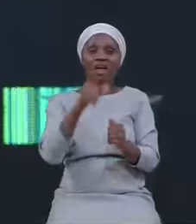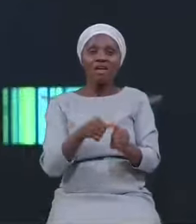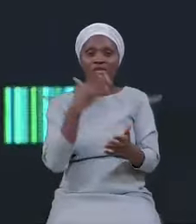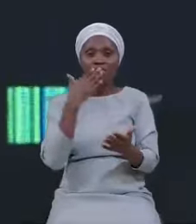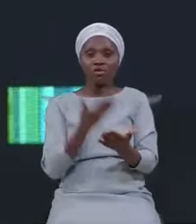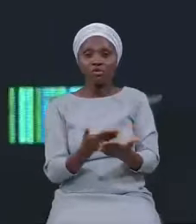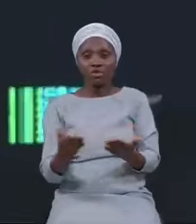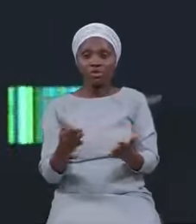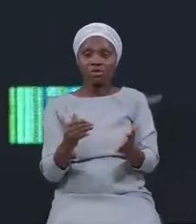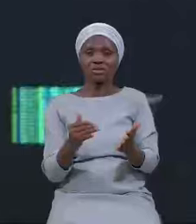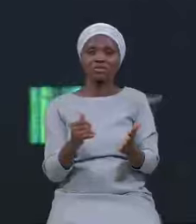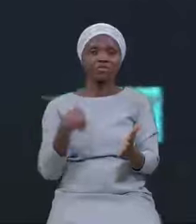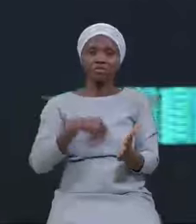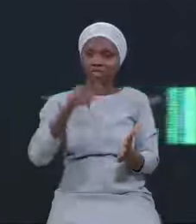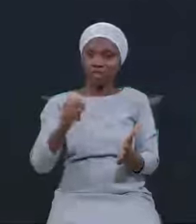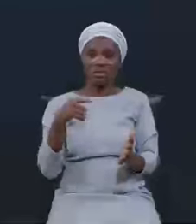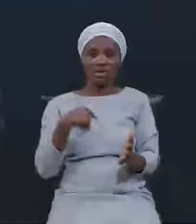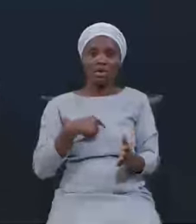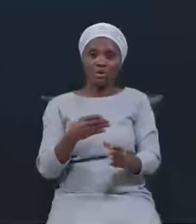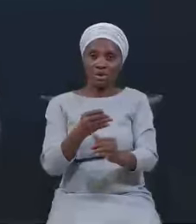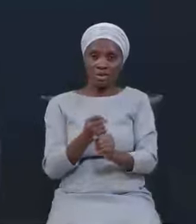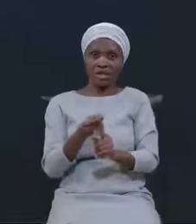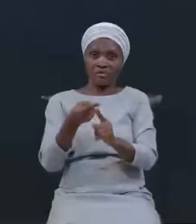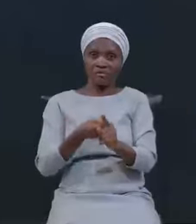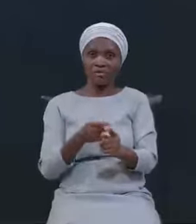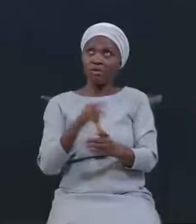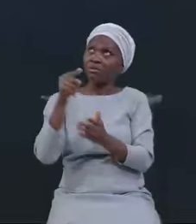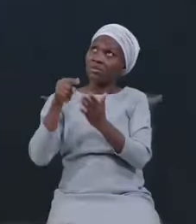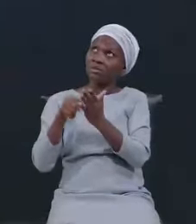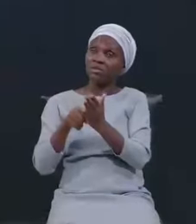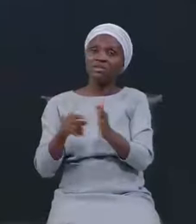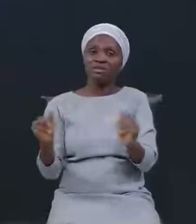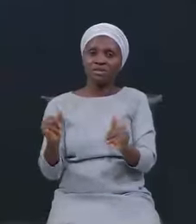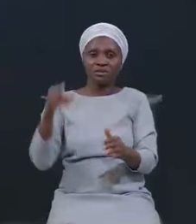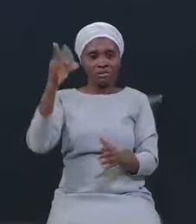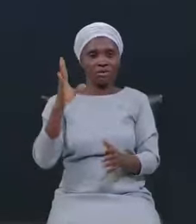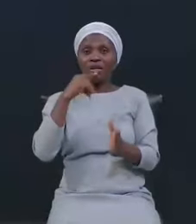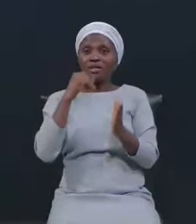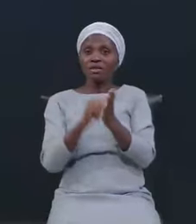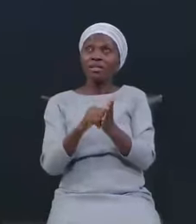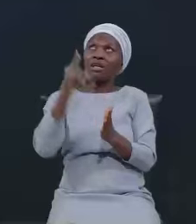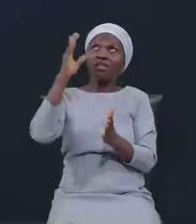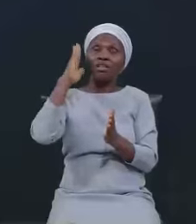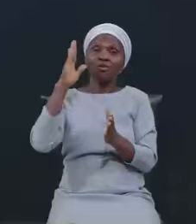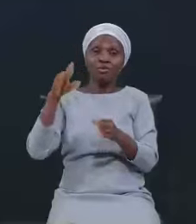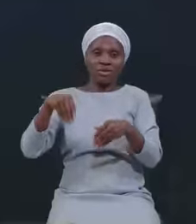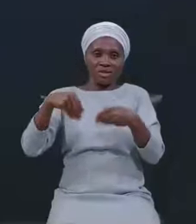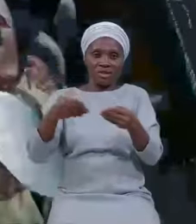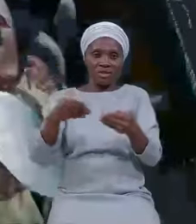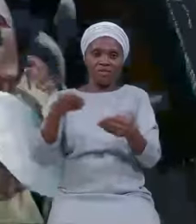Et il dit, il donne la grâce et la gloire. Ce soir, Il donnera la grâce dans ta